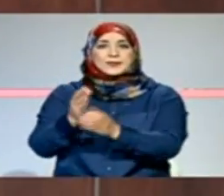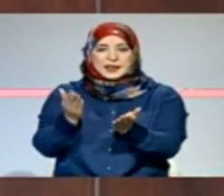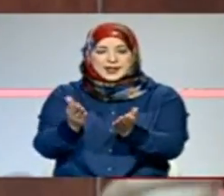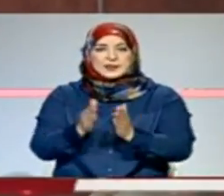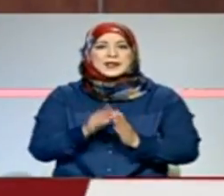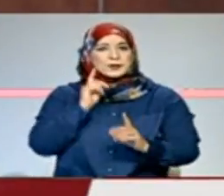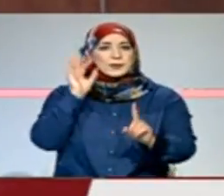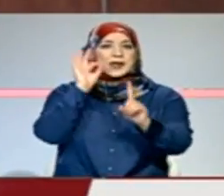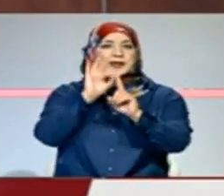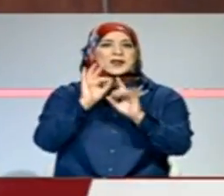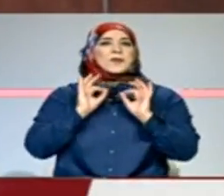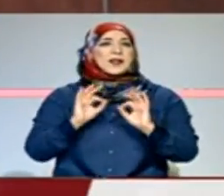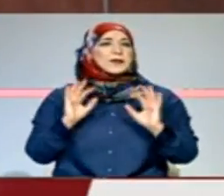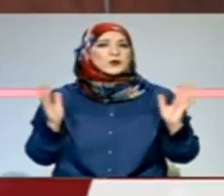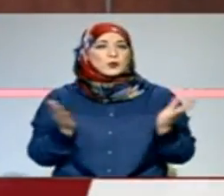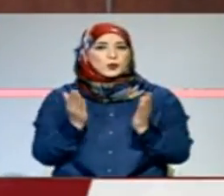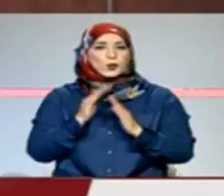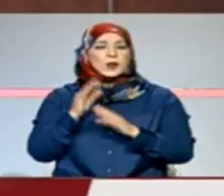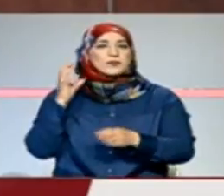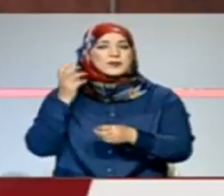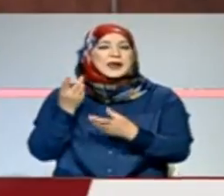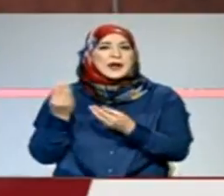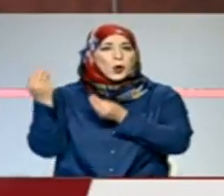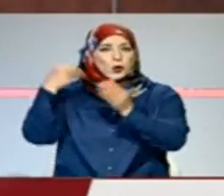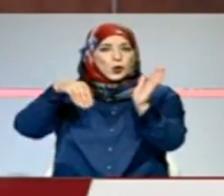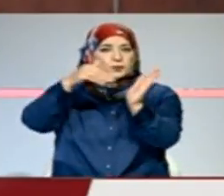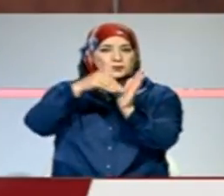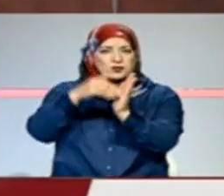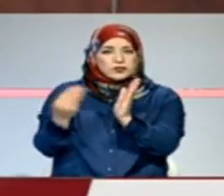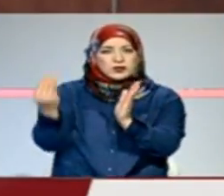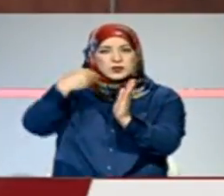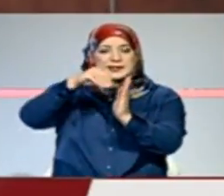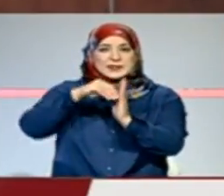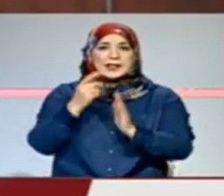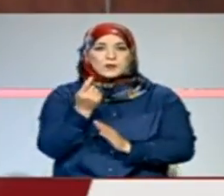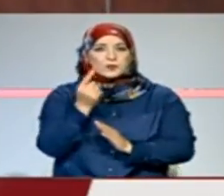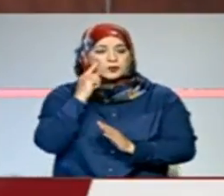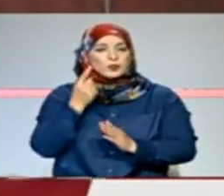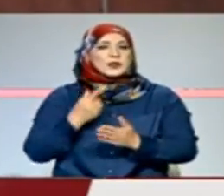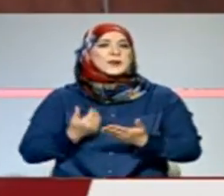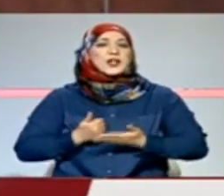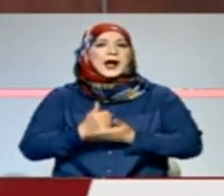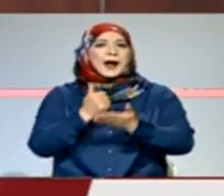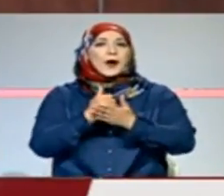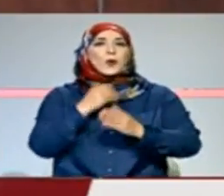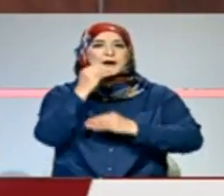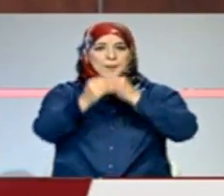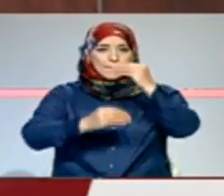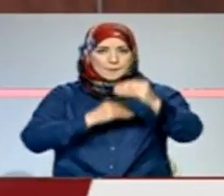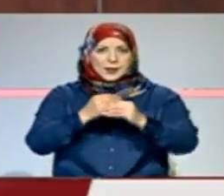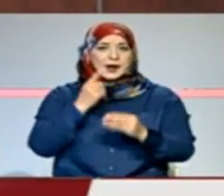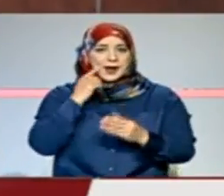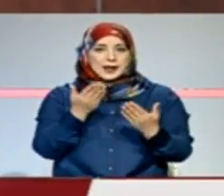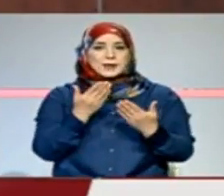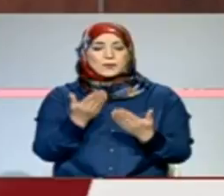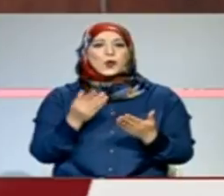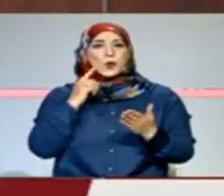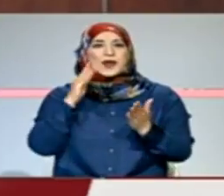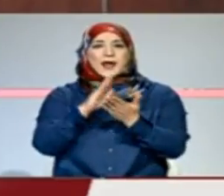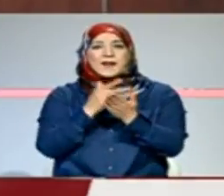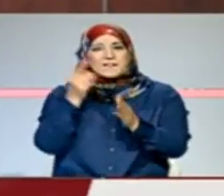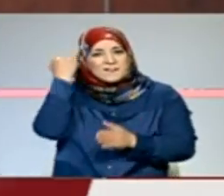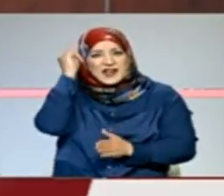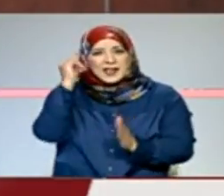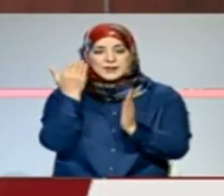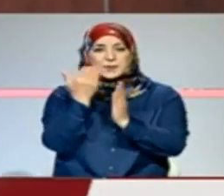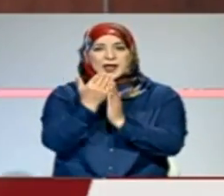ووسيلة هدفها الأساسي ضخ وتمويل النظام الاقتصادي العالمي. هو أداة ووسيلة أنشأها صندوق النقد